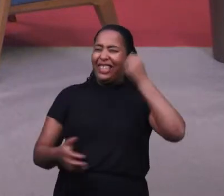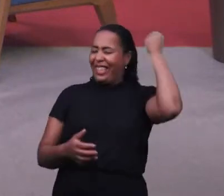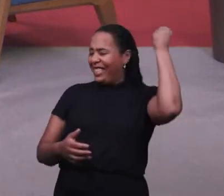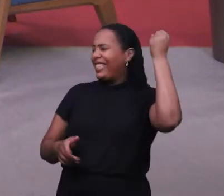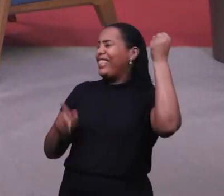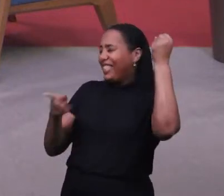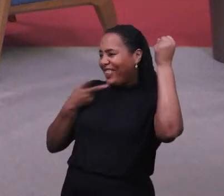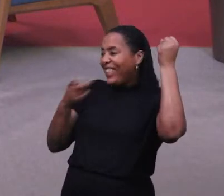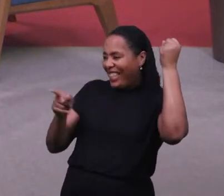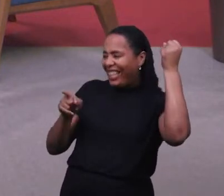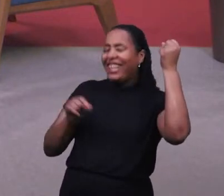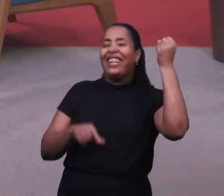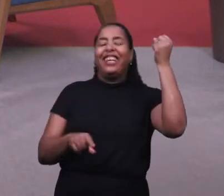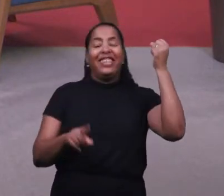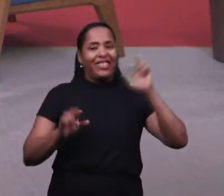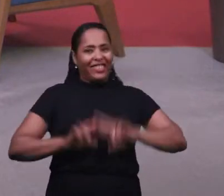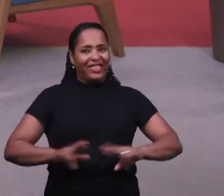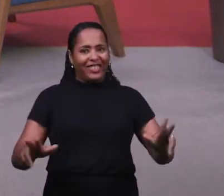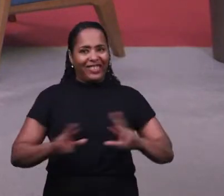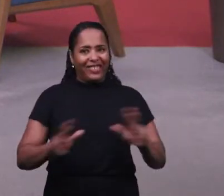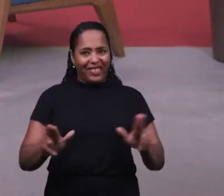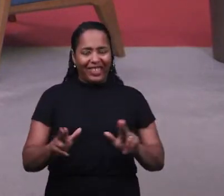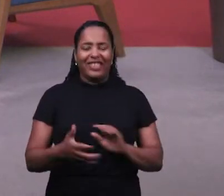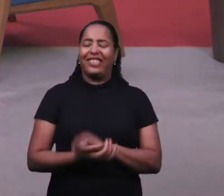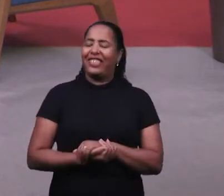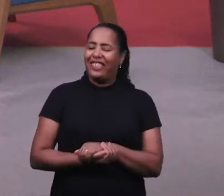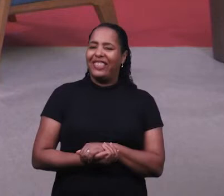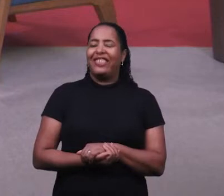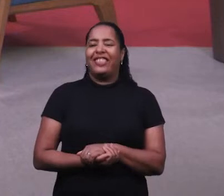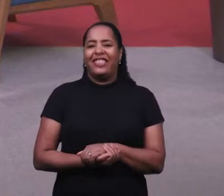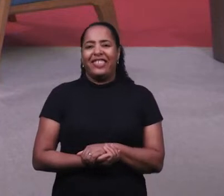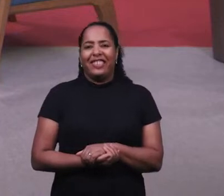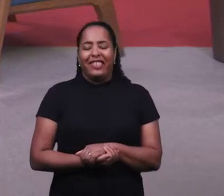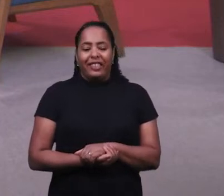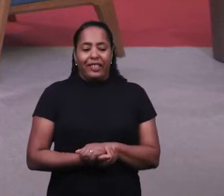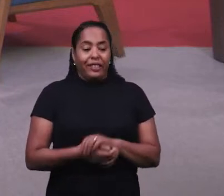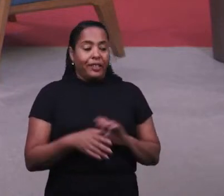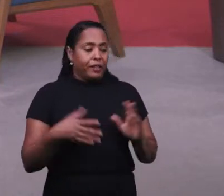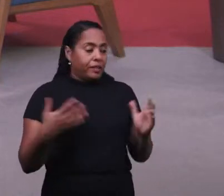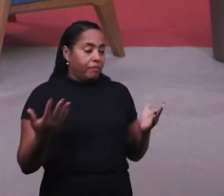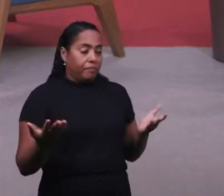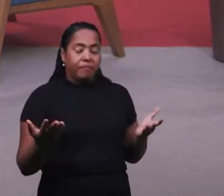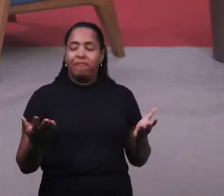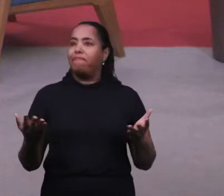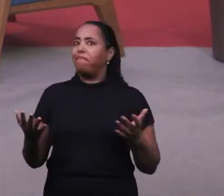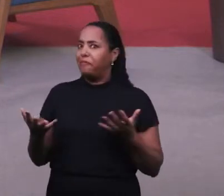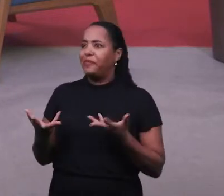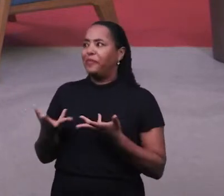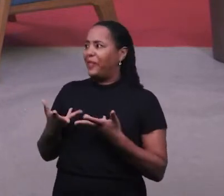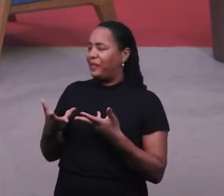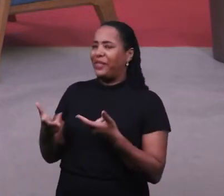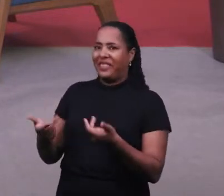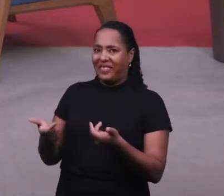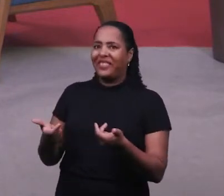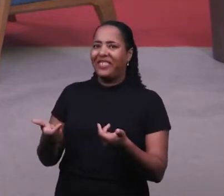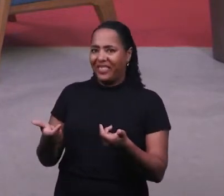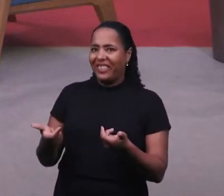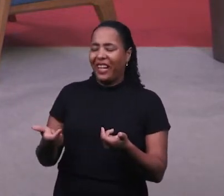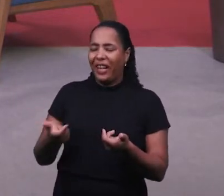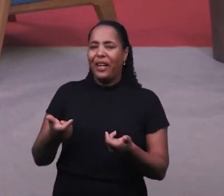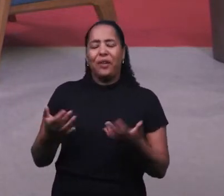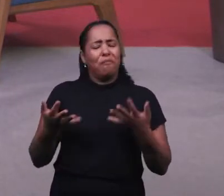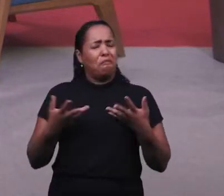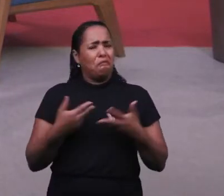fin du royaume de Saül. Saül est allé vers la sorcellerie. Hein? Quelle merveille, n'est-ce